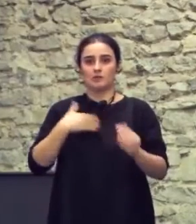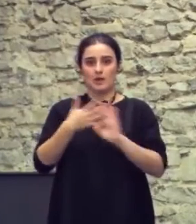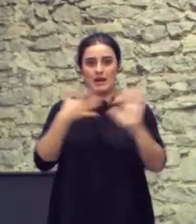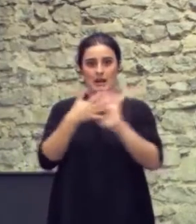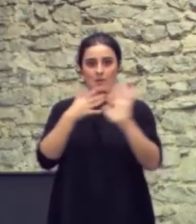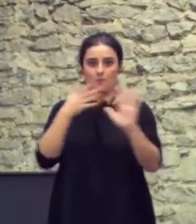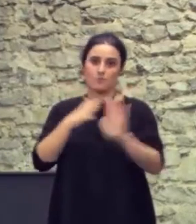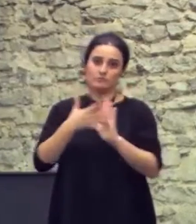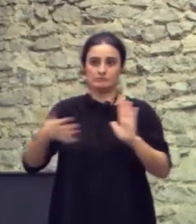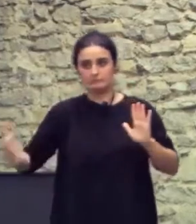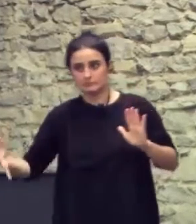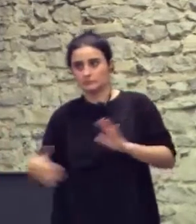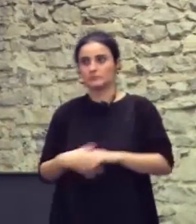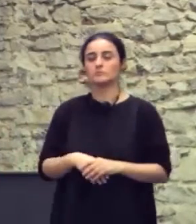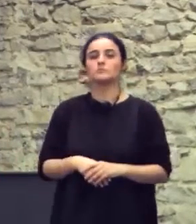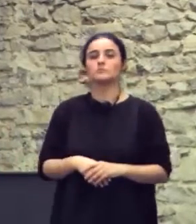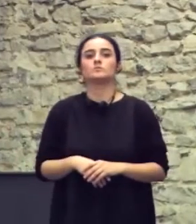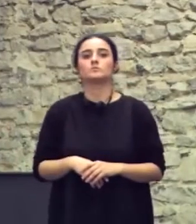melio.